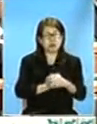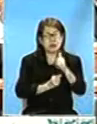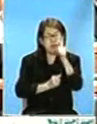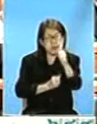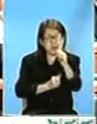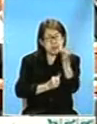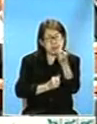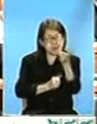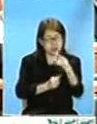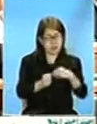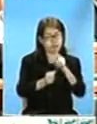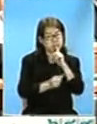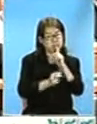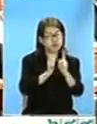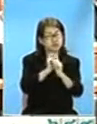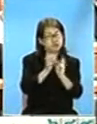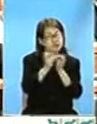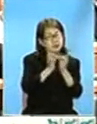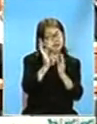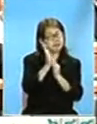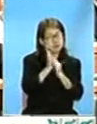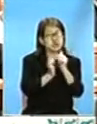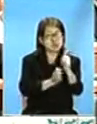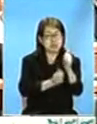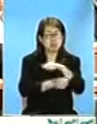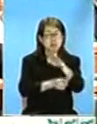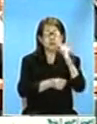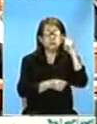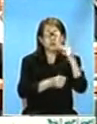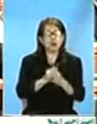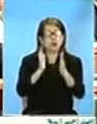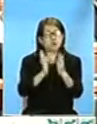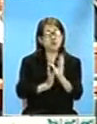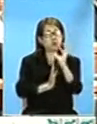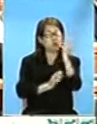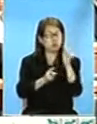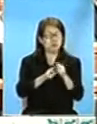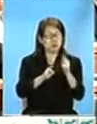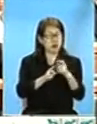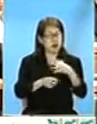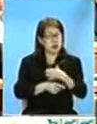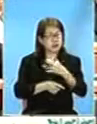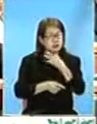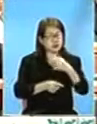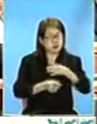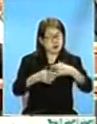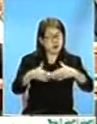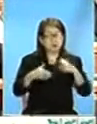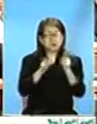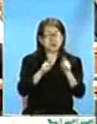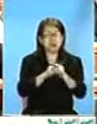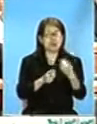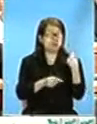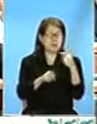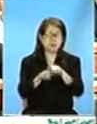ากกว่าแต่มนุษย์เป็นเช่นนี้ท่านประธานก็คงทราบว่ามีโลภะโทสะโมหะคล้ายๆกันคนที่หลุด